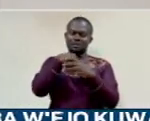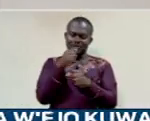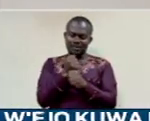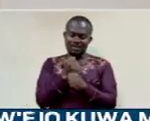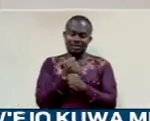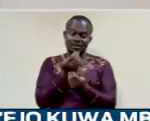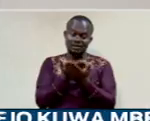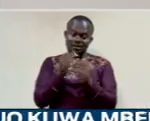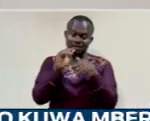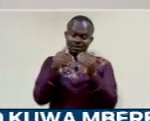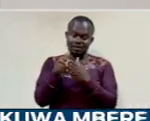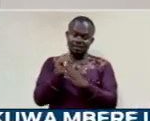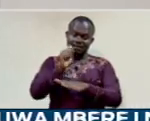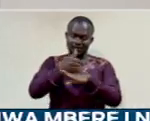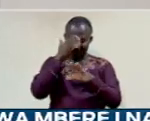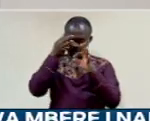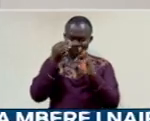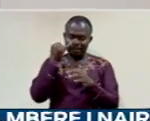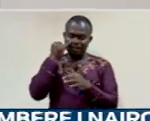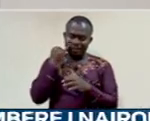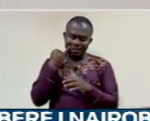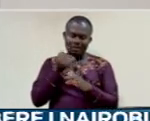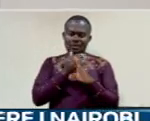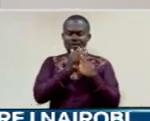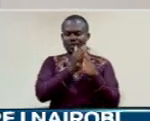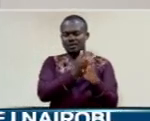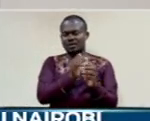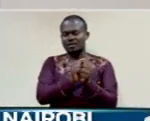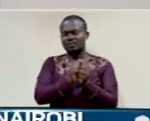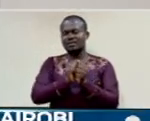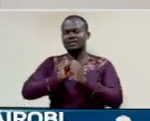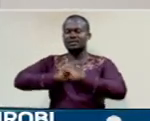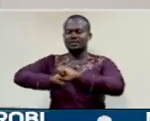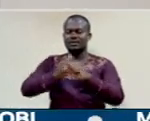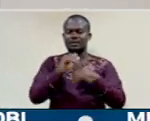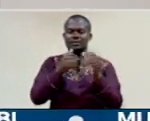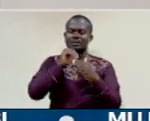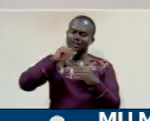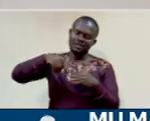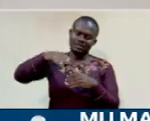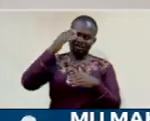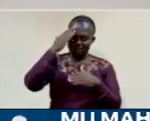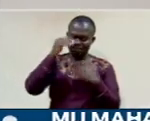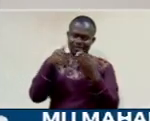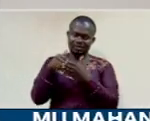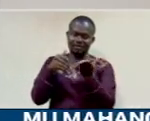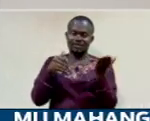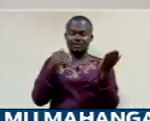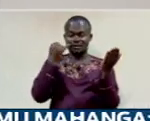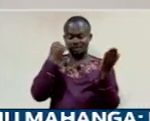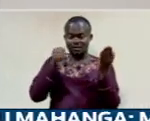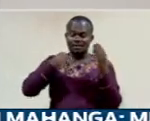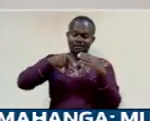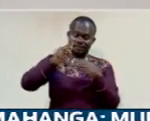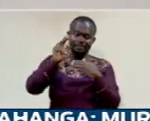ubu tubasaba rwose ko ababyeyi bashyiraho ingamba zihamye gukumira no kurinda abana badasohoka cyangwa urubyiruko gusohoka kuko iyo asohotse